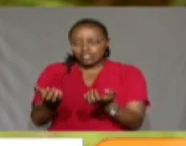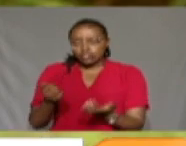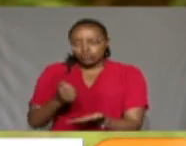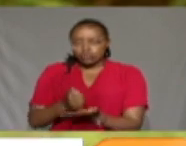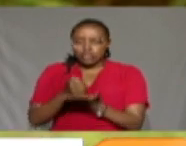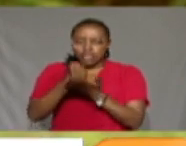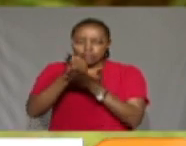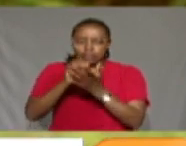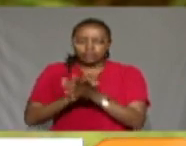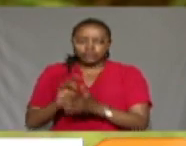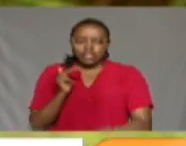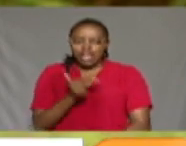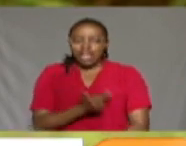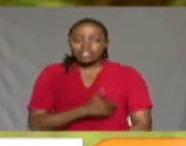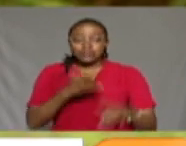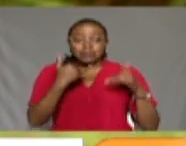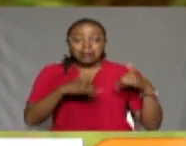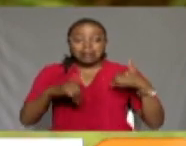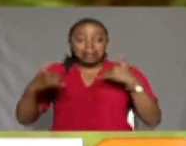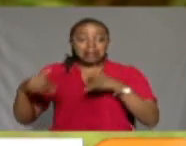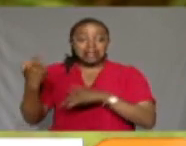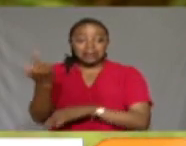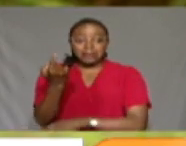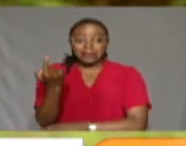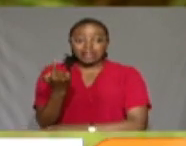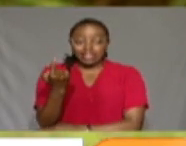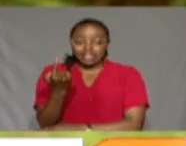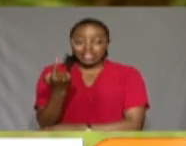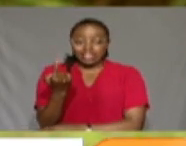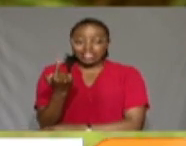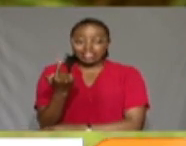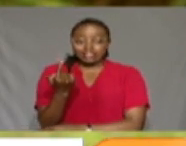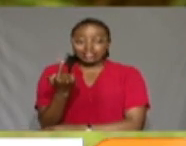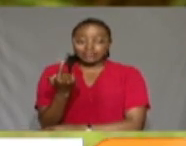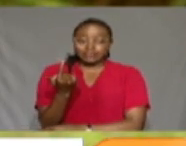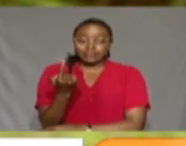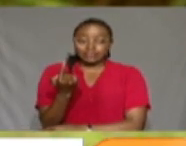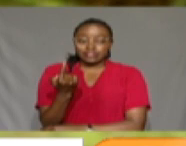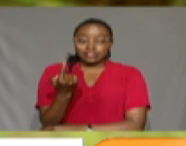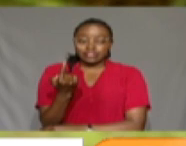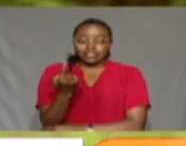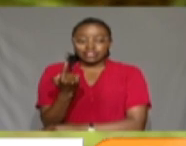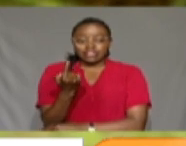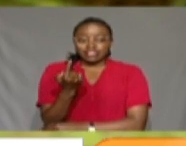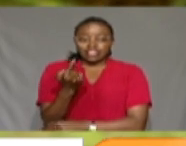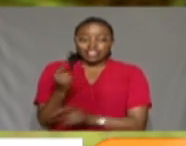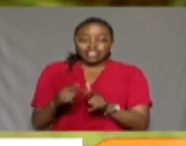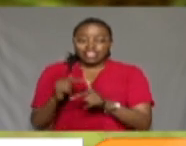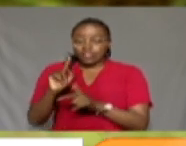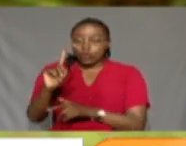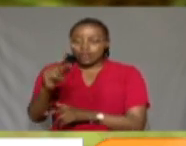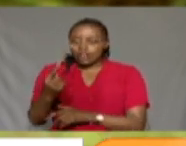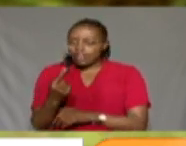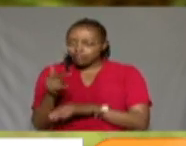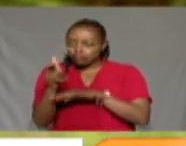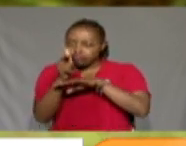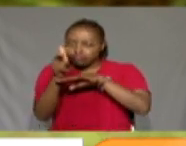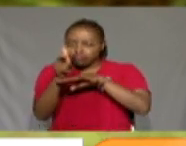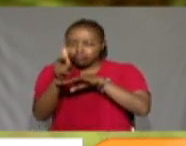kusaidiwa. Sisi tulikuwa tunacheza. Mtu anaitwa Lemegura na kakuja akatupiga